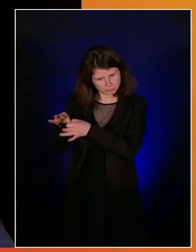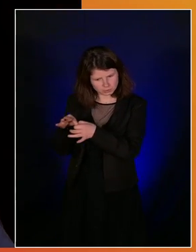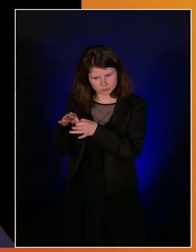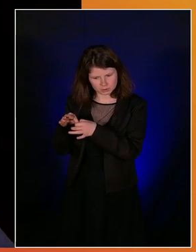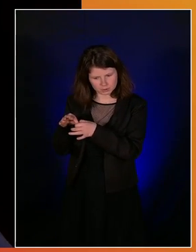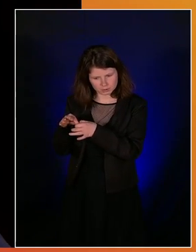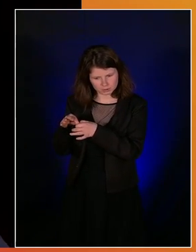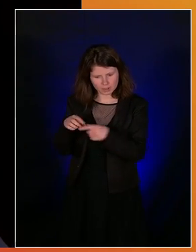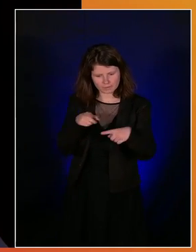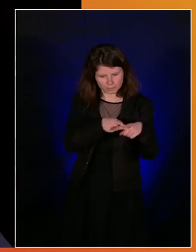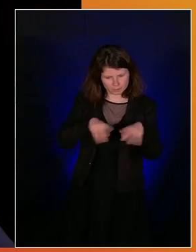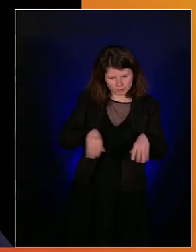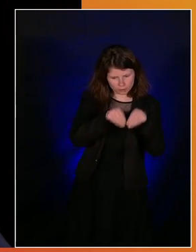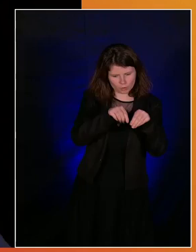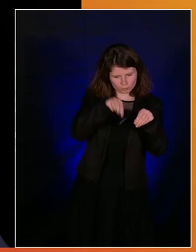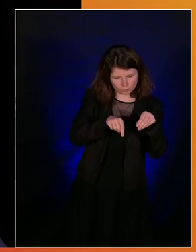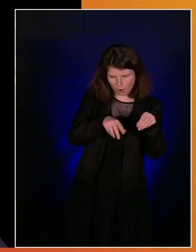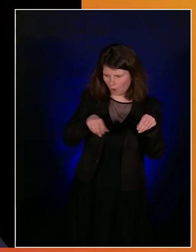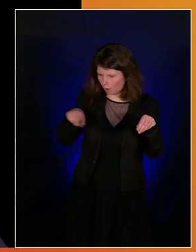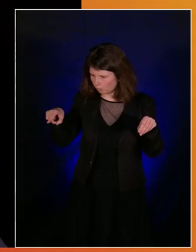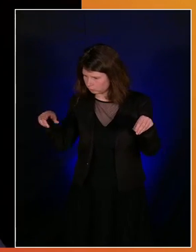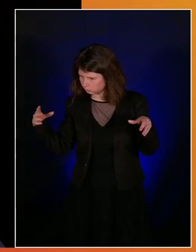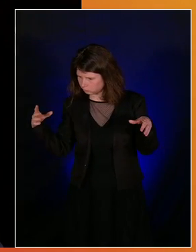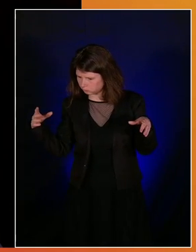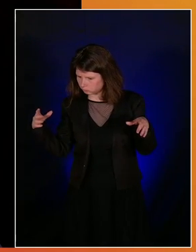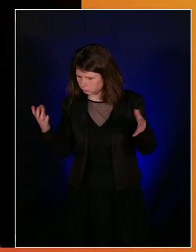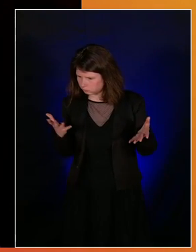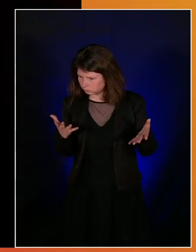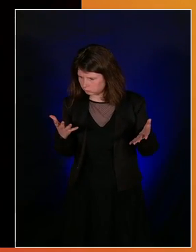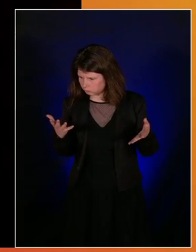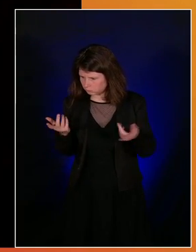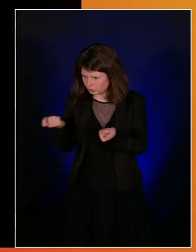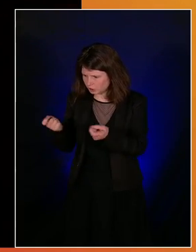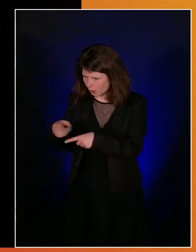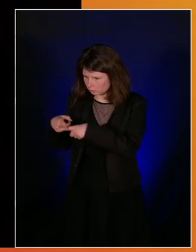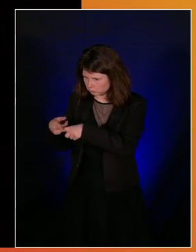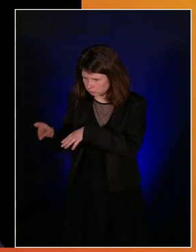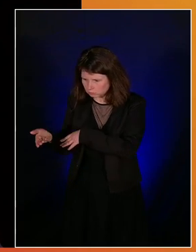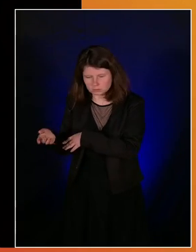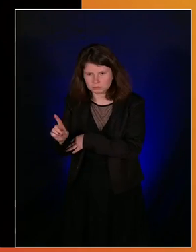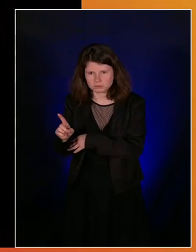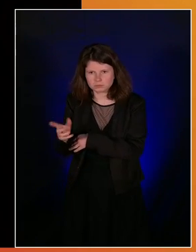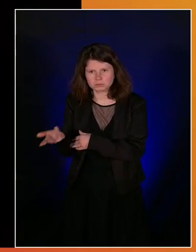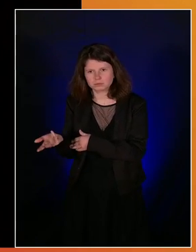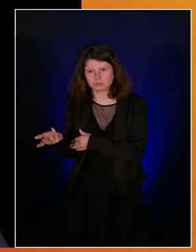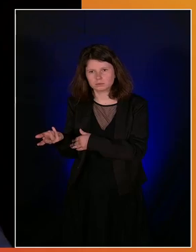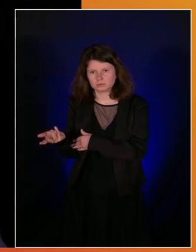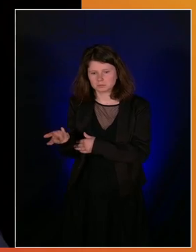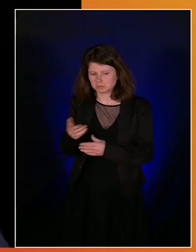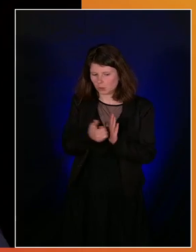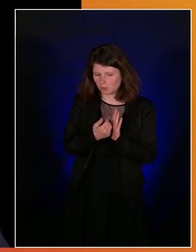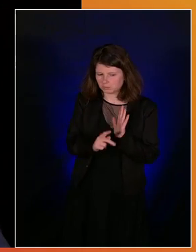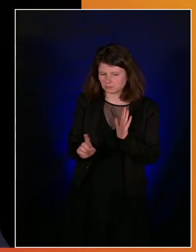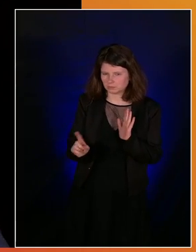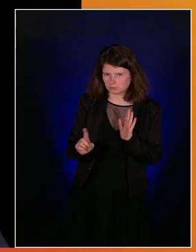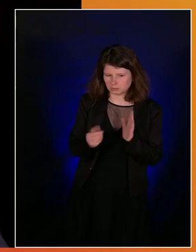assurer la coordination des instances c'est pas le rôle de la Confédération et on précise pas quells sont les instance en tant que telle donc ça ça pose un problème c'est pour ça qu'on